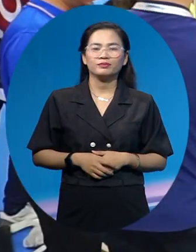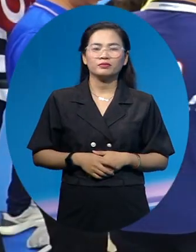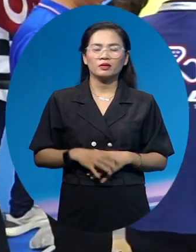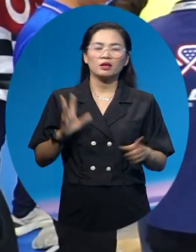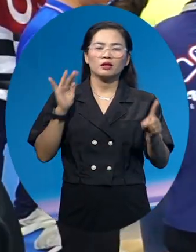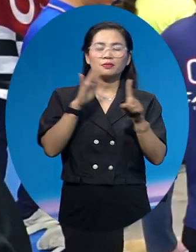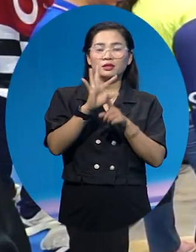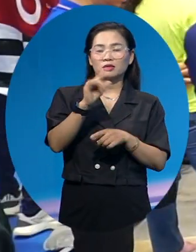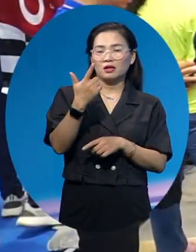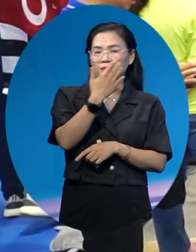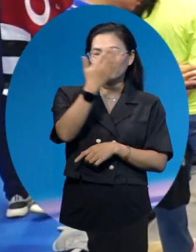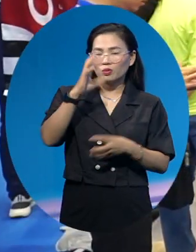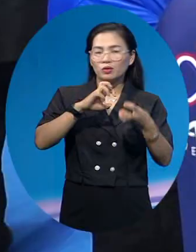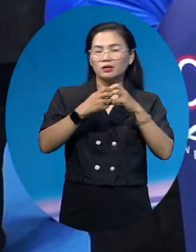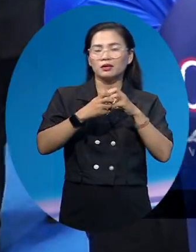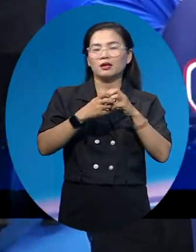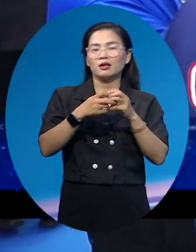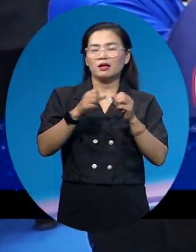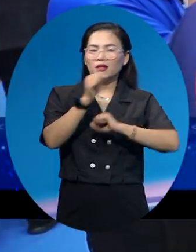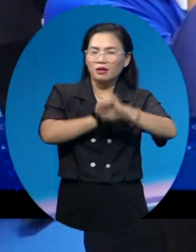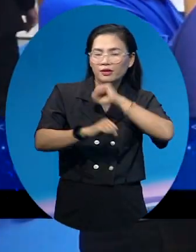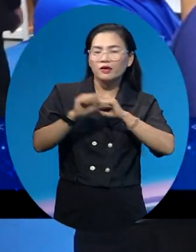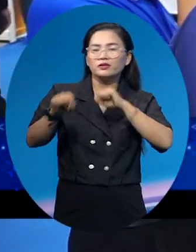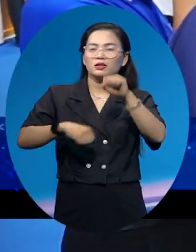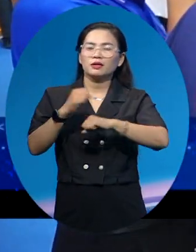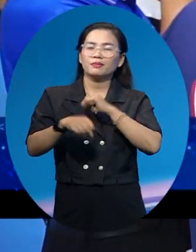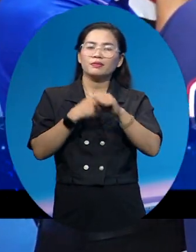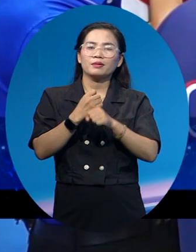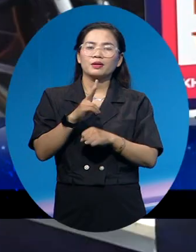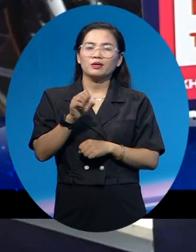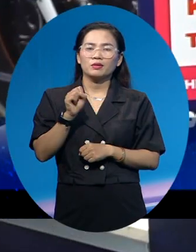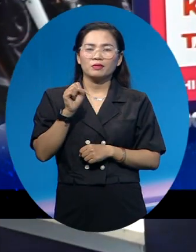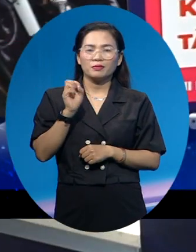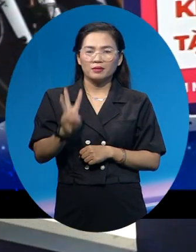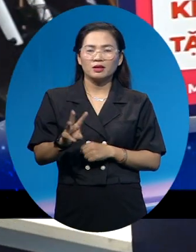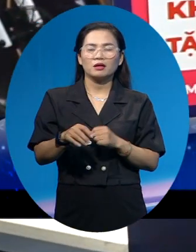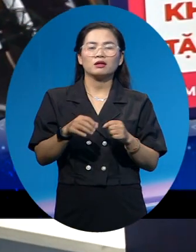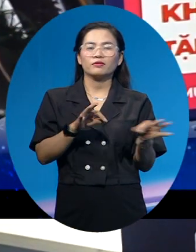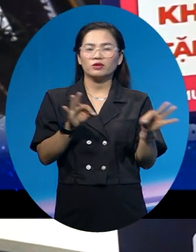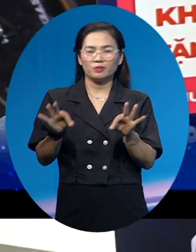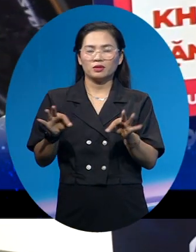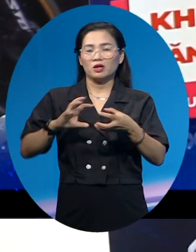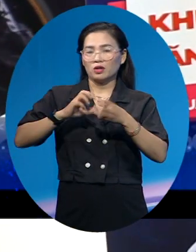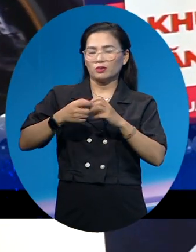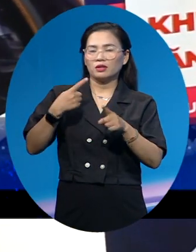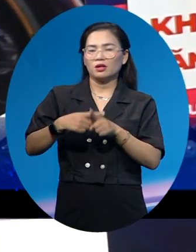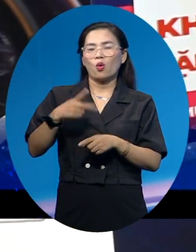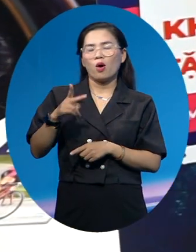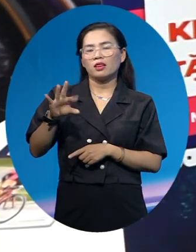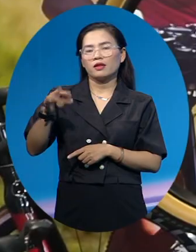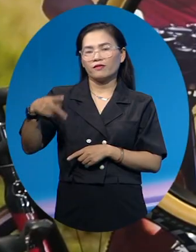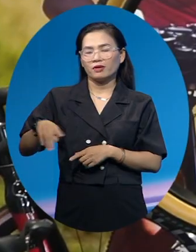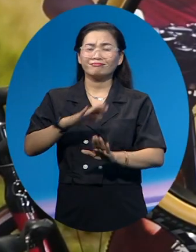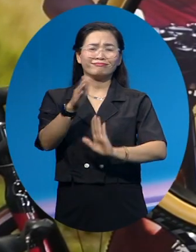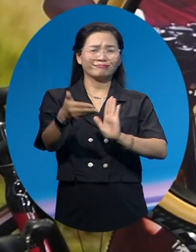tham gia triển lãm quốc tế thể thao và xe đạp Việt Nam 2023 tại thành phố Hồ Chí Minh công ty Thương mại và Dịch vụ Hoàn Thịnh Phát giới thiệu đến